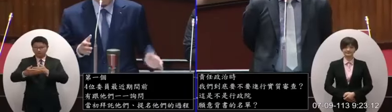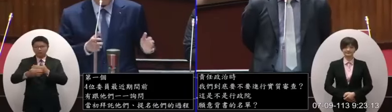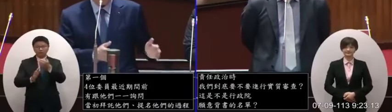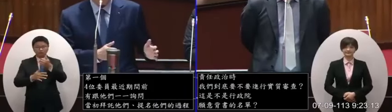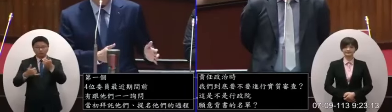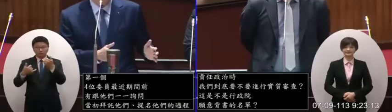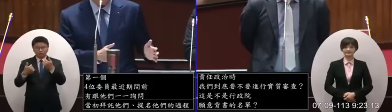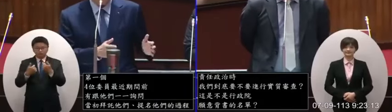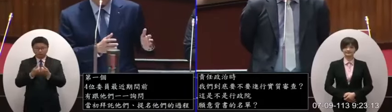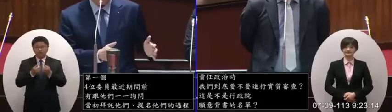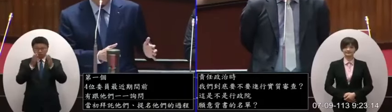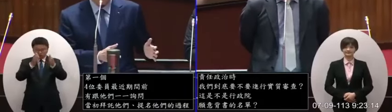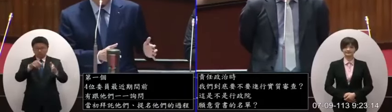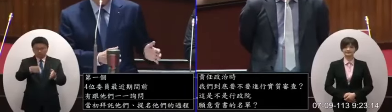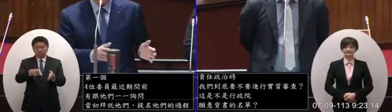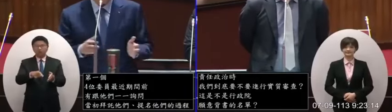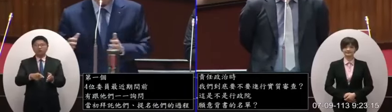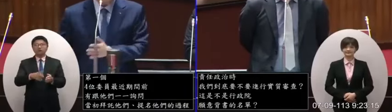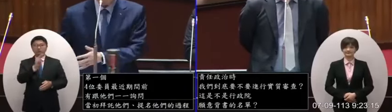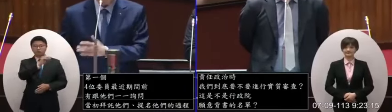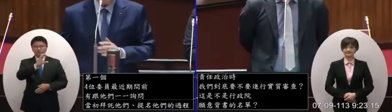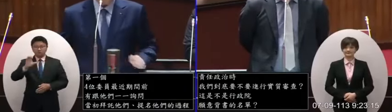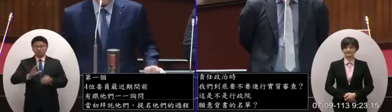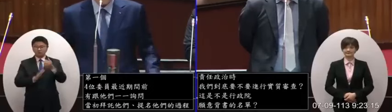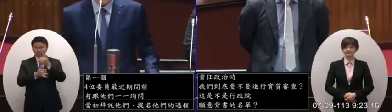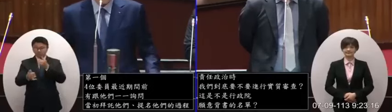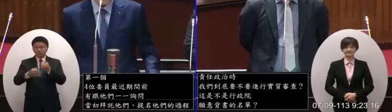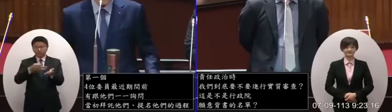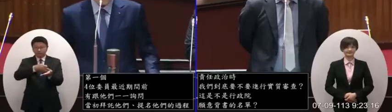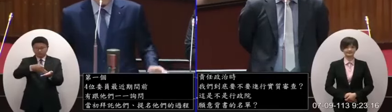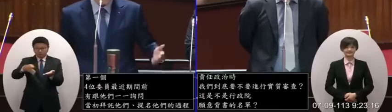就这个提名案这个同意权再做一次